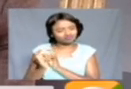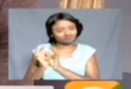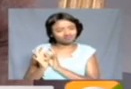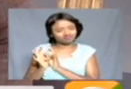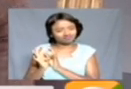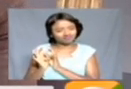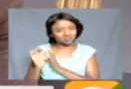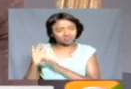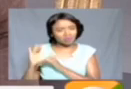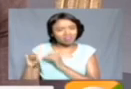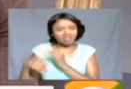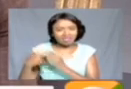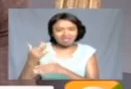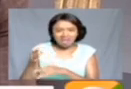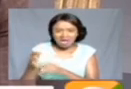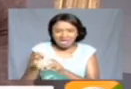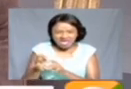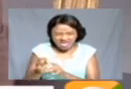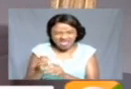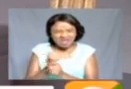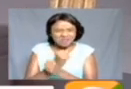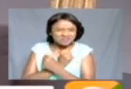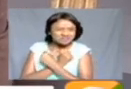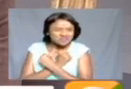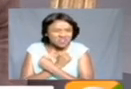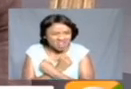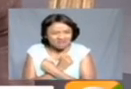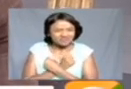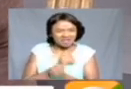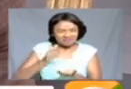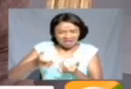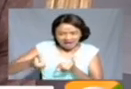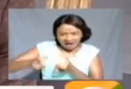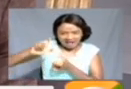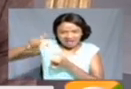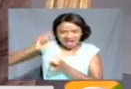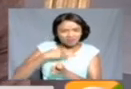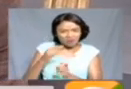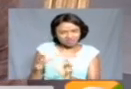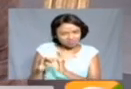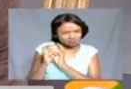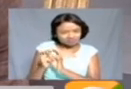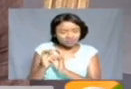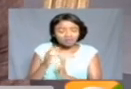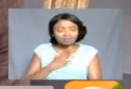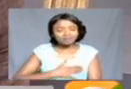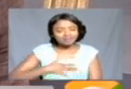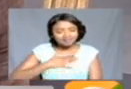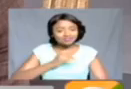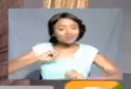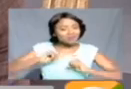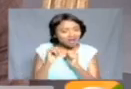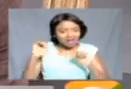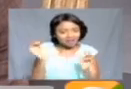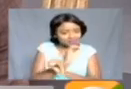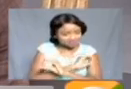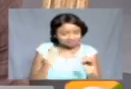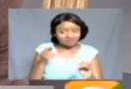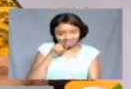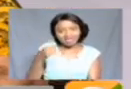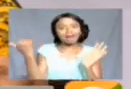zaidi. Yaani ile kukujali yakija ni kama ataka kae na wewe hapa, atakukuacha. Usifurahie. Kwa nini? Na